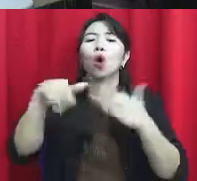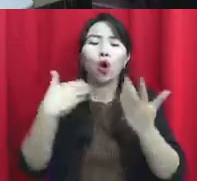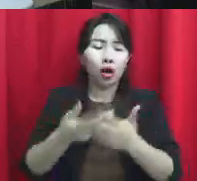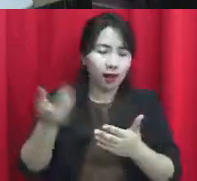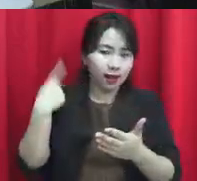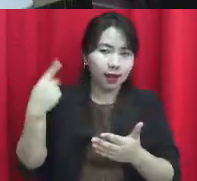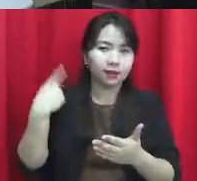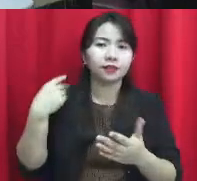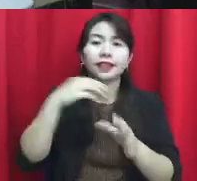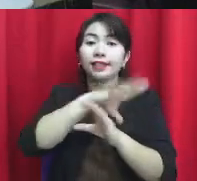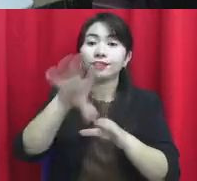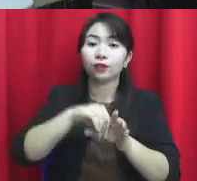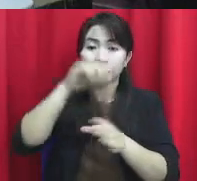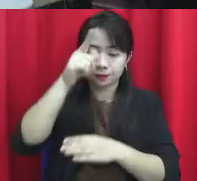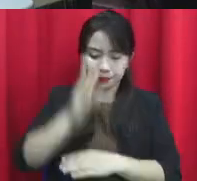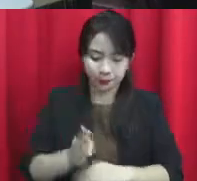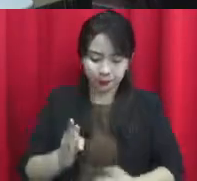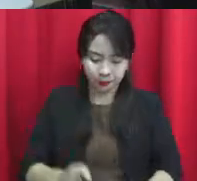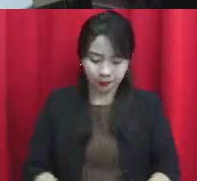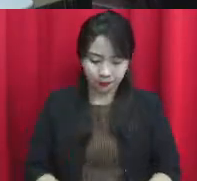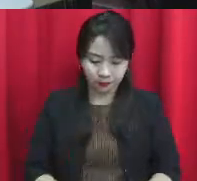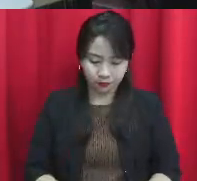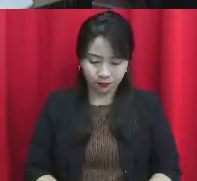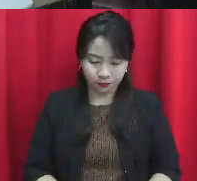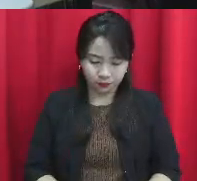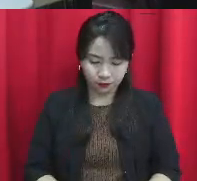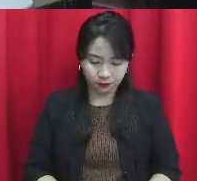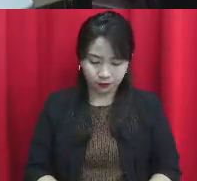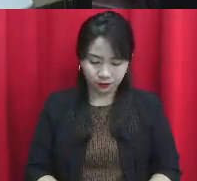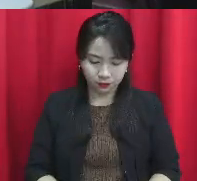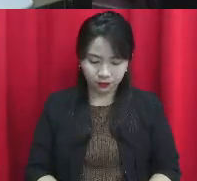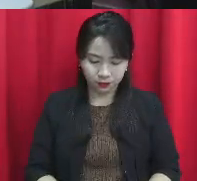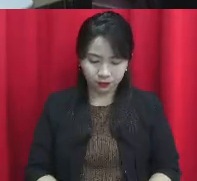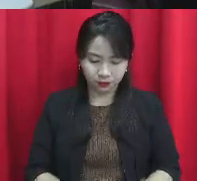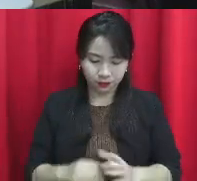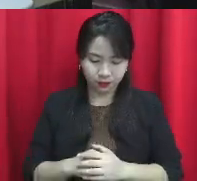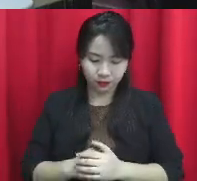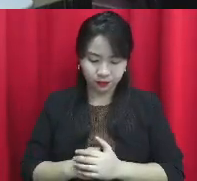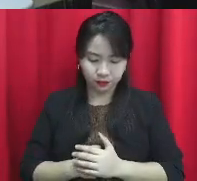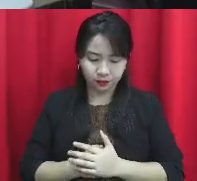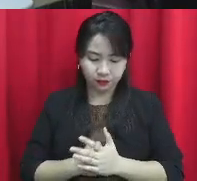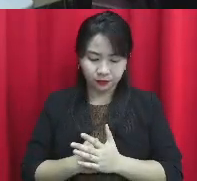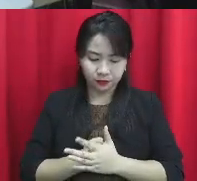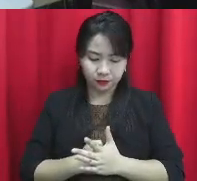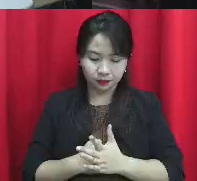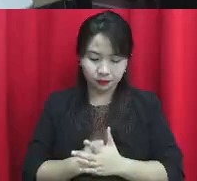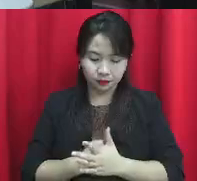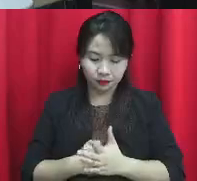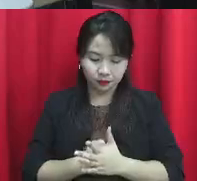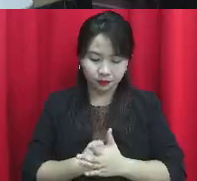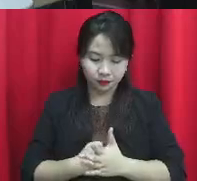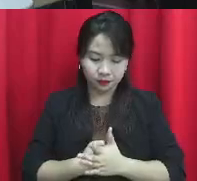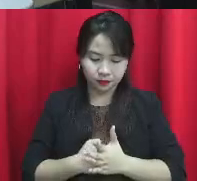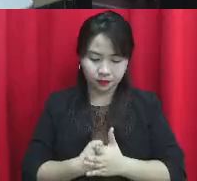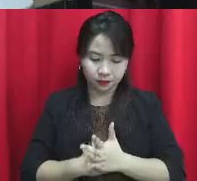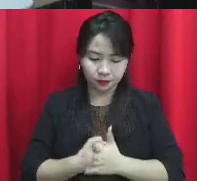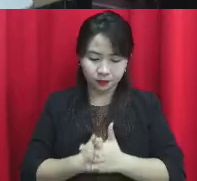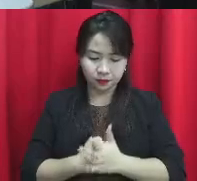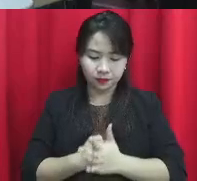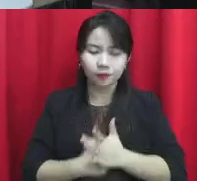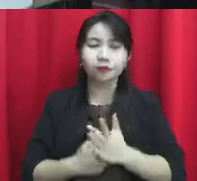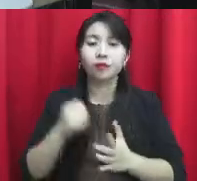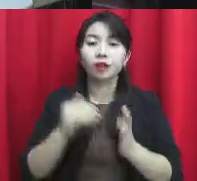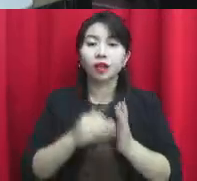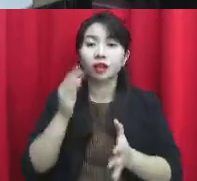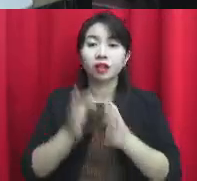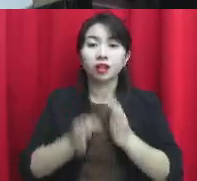Diyos kahit mas Sabihin niyo na parang napilitan lang sabi nga namin sa mga bata kalala niyo Napilitan lang kayo no kung hindi naman talaga kayo mapahintulutan ng